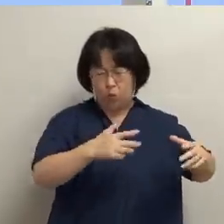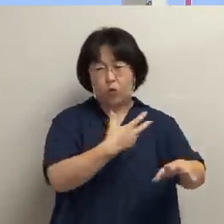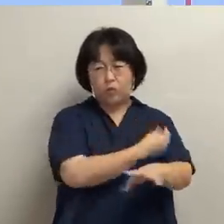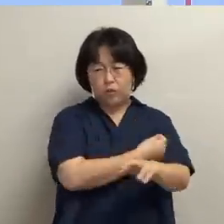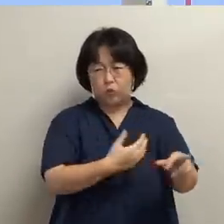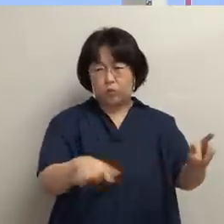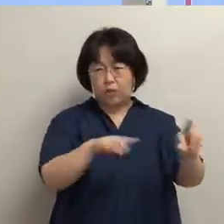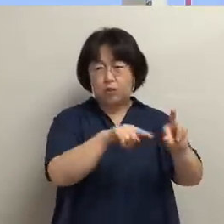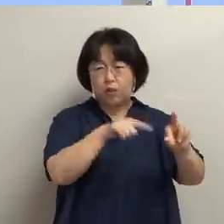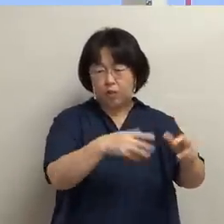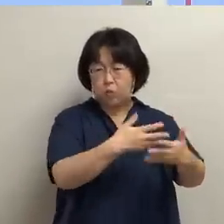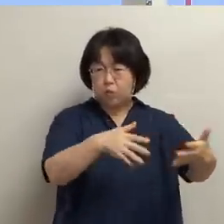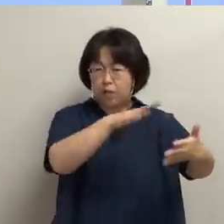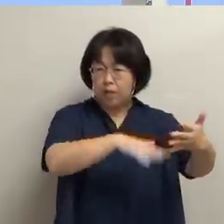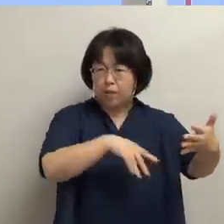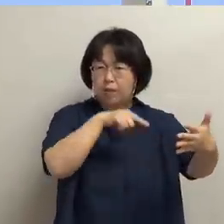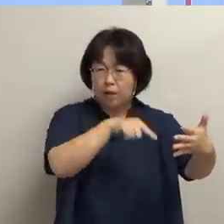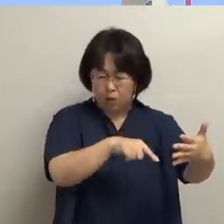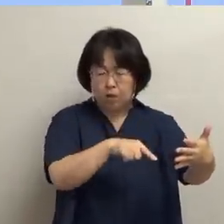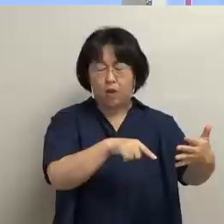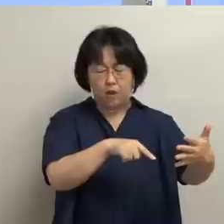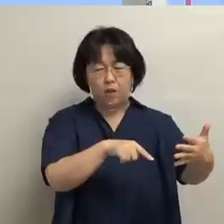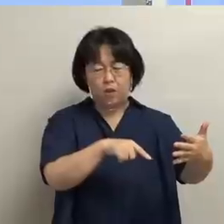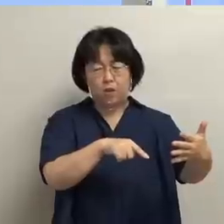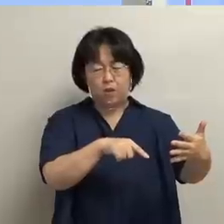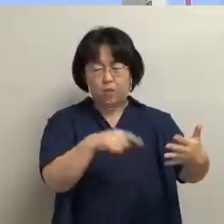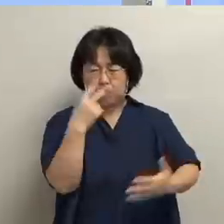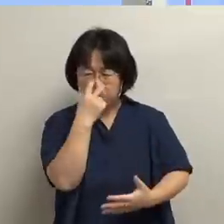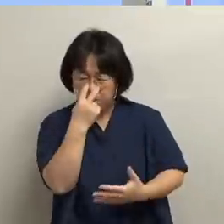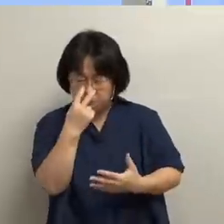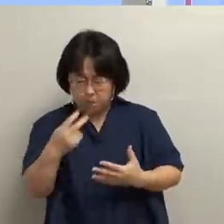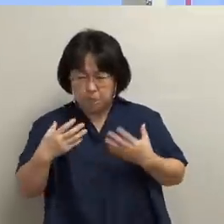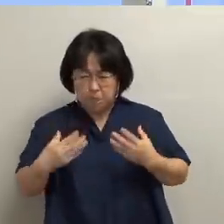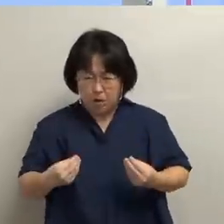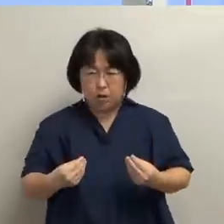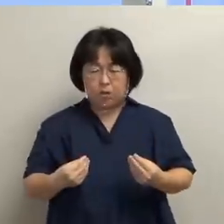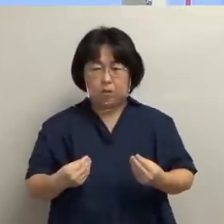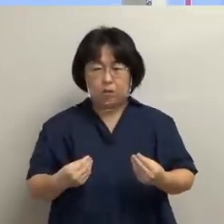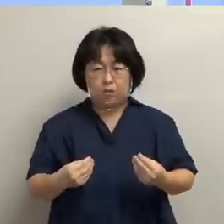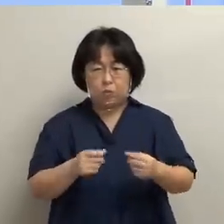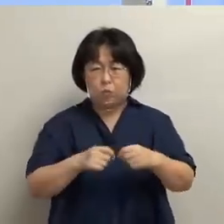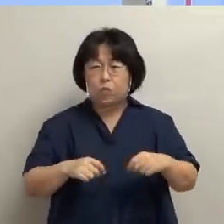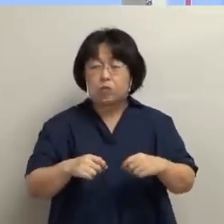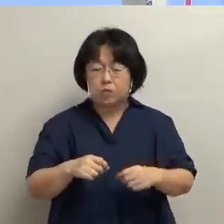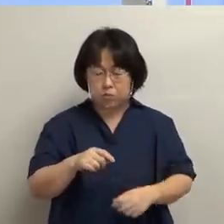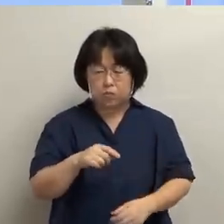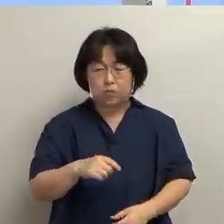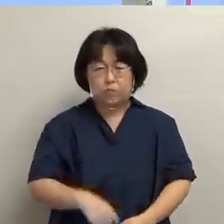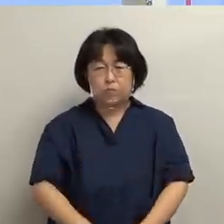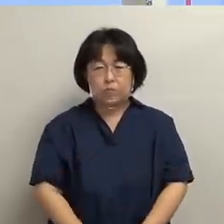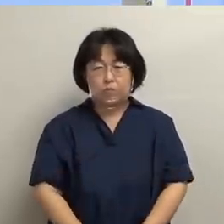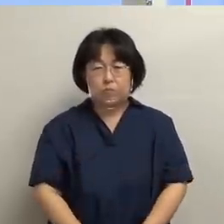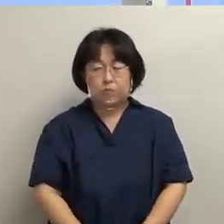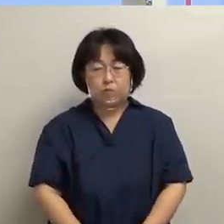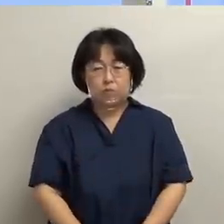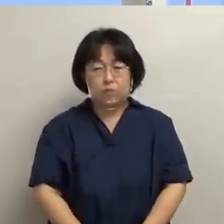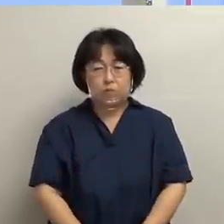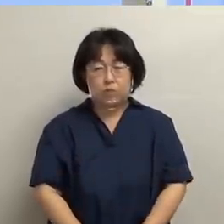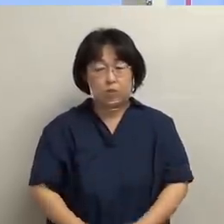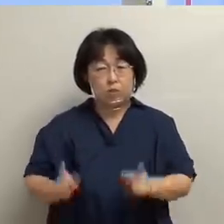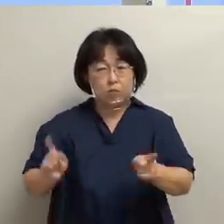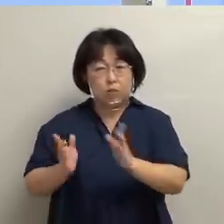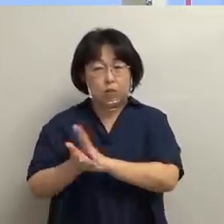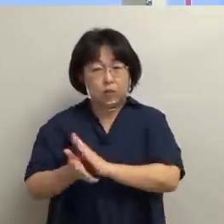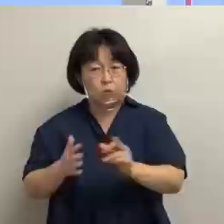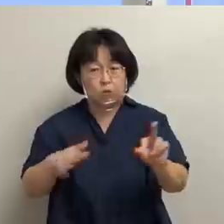一応を分かる範囲でみんななんてでしょうか調べてみたんですがおそらくこのセンターまあ今8000回ぐらいか1000回超え